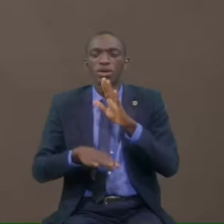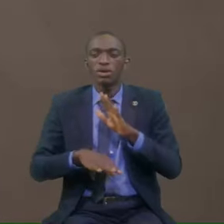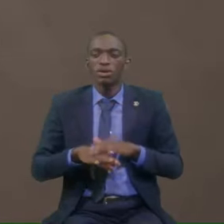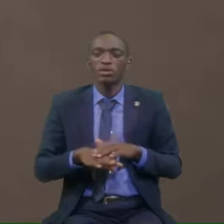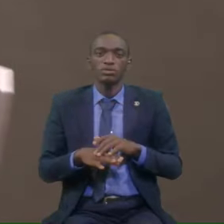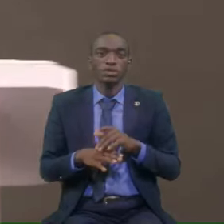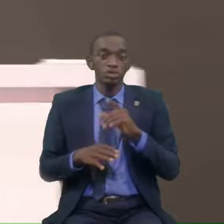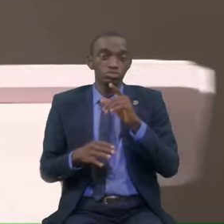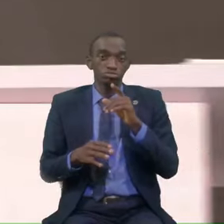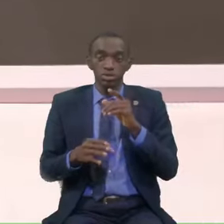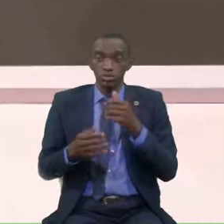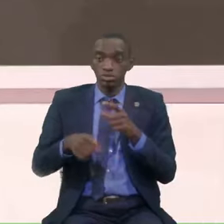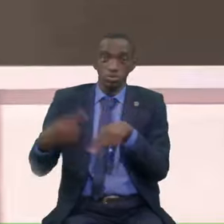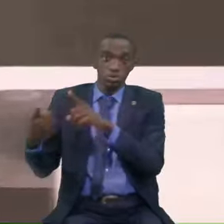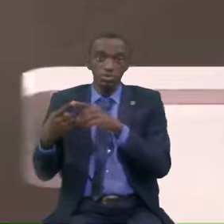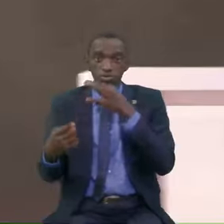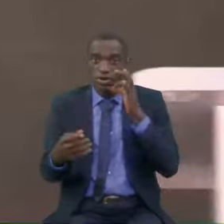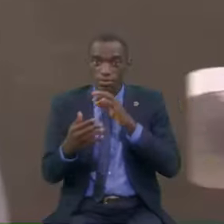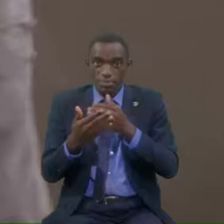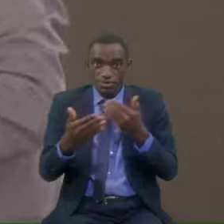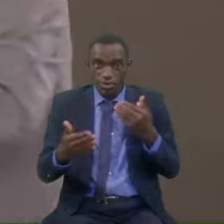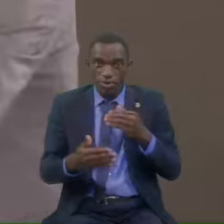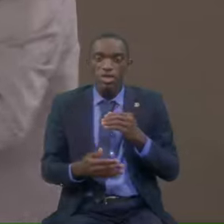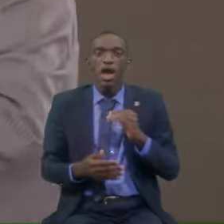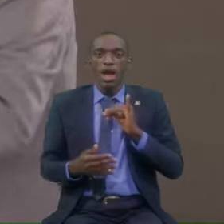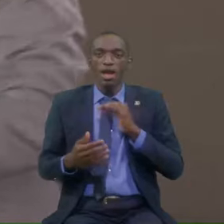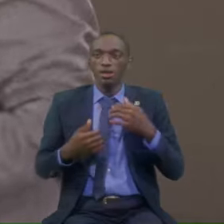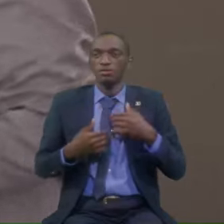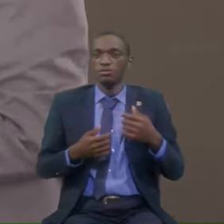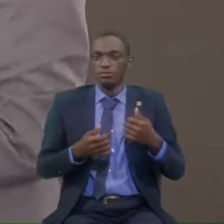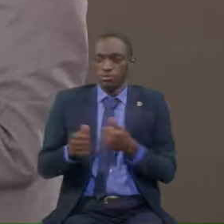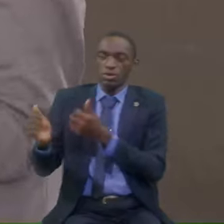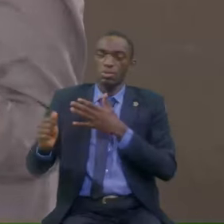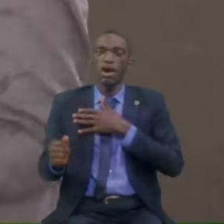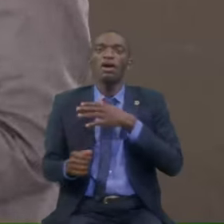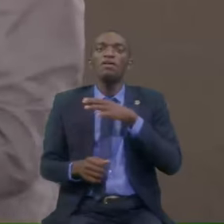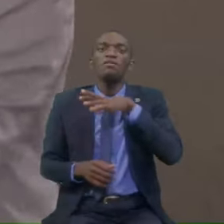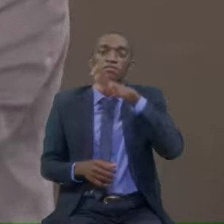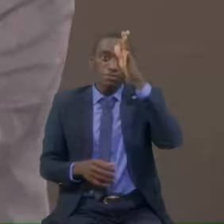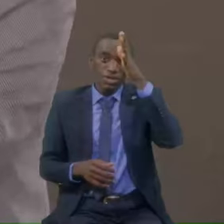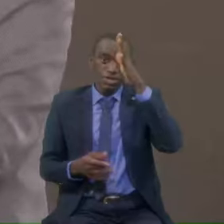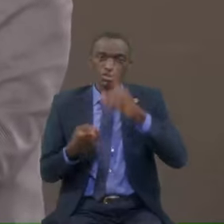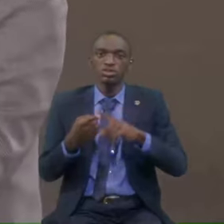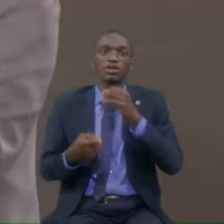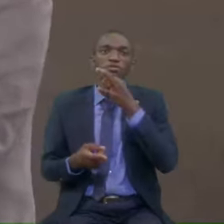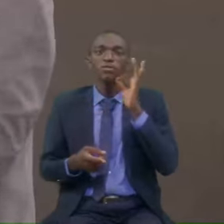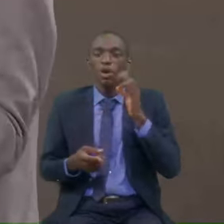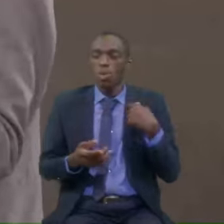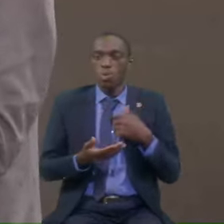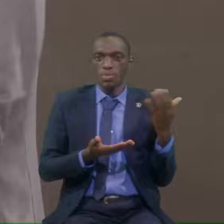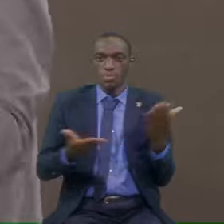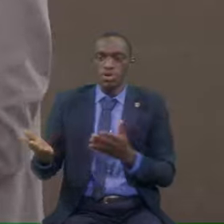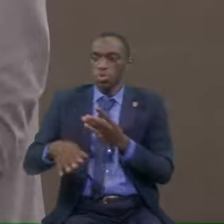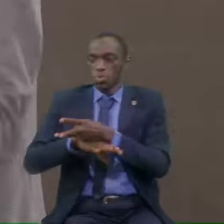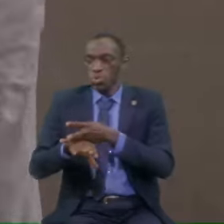je suivais mon papa au champ. Et vous savez, parfois on rassemblait les herbes, tout ce qu'on avait